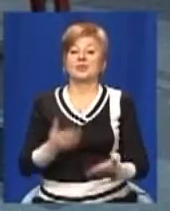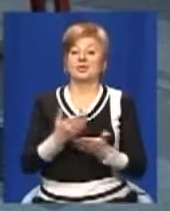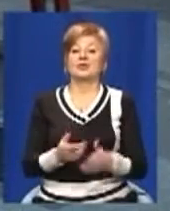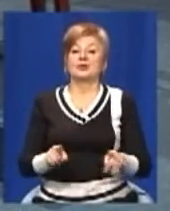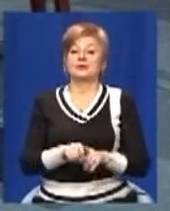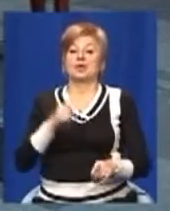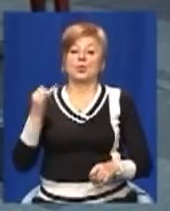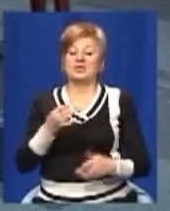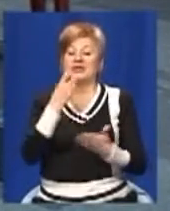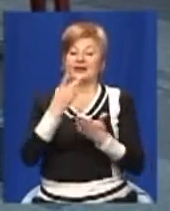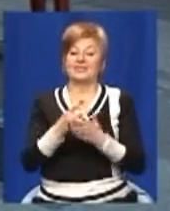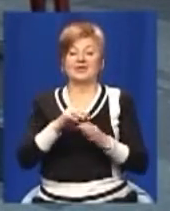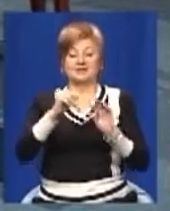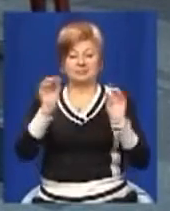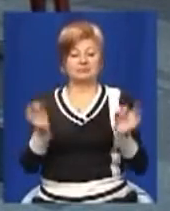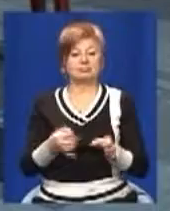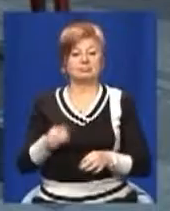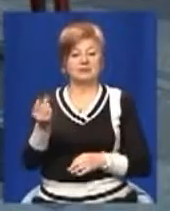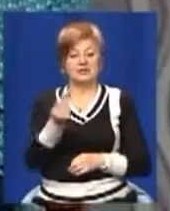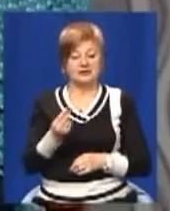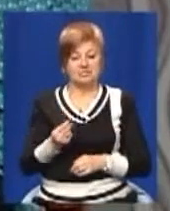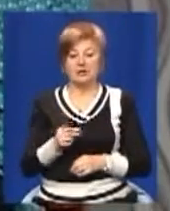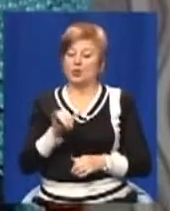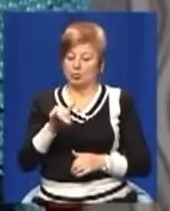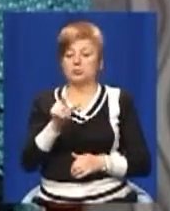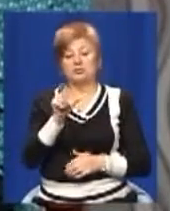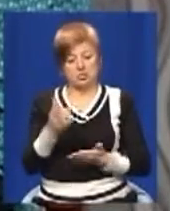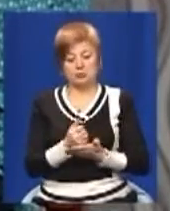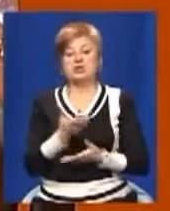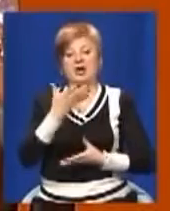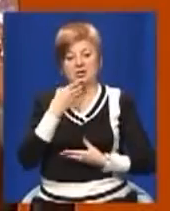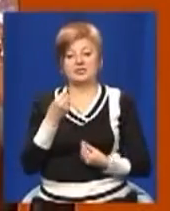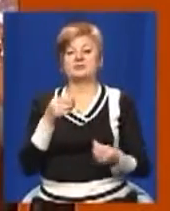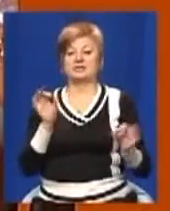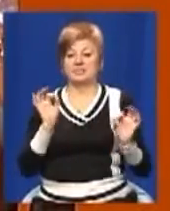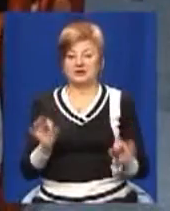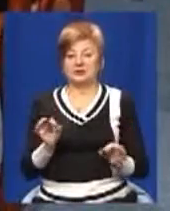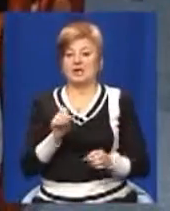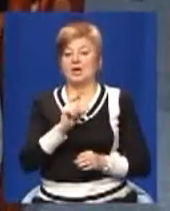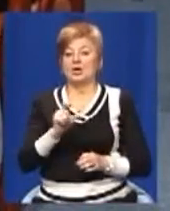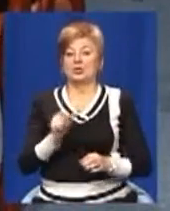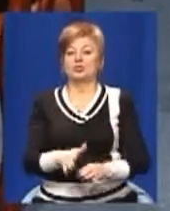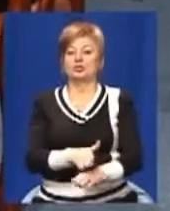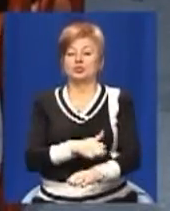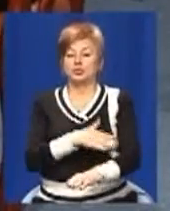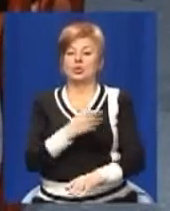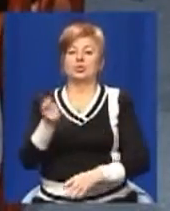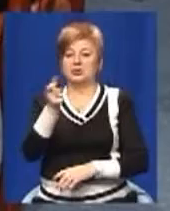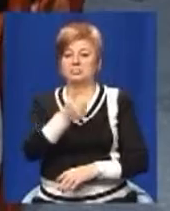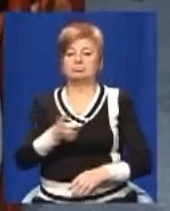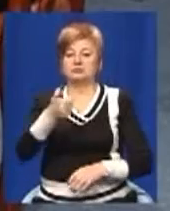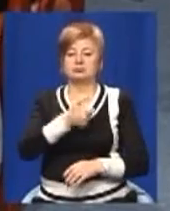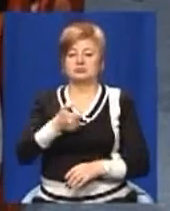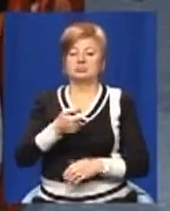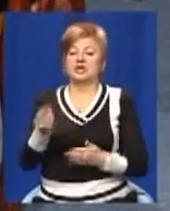Такий цікавий вид мистецтва. І досить, до речі, гарні картини у людей виходять. Так, дуже гарні. Дуже люди довго над ними працюють, дуже